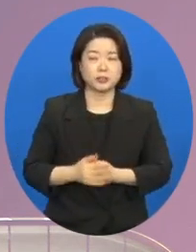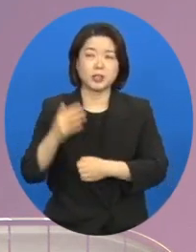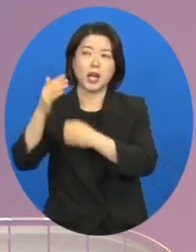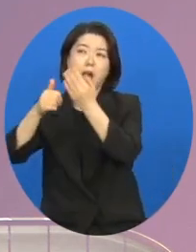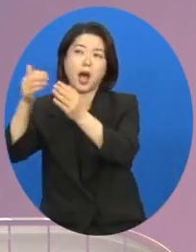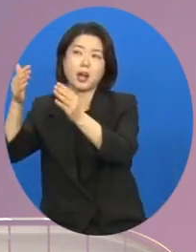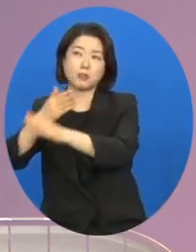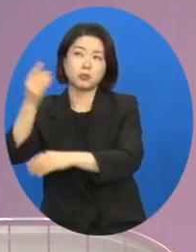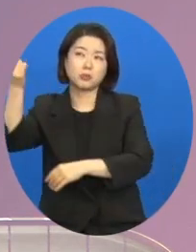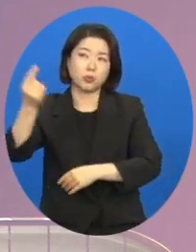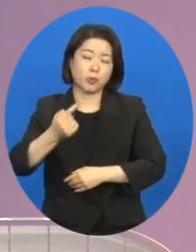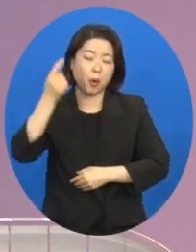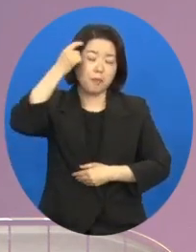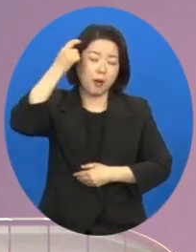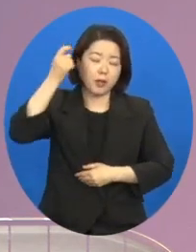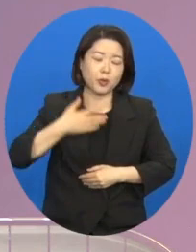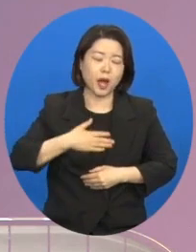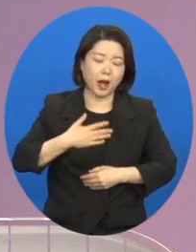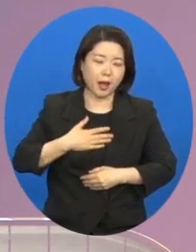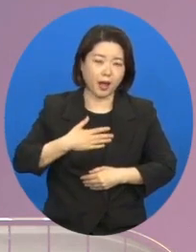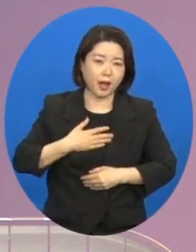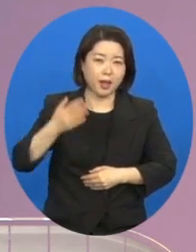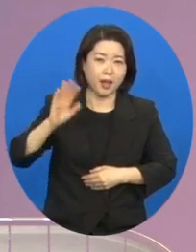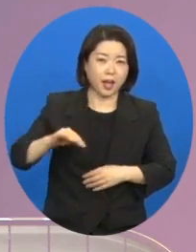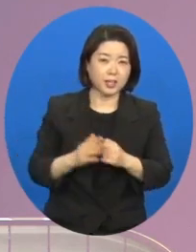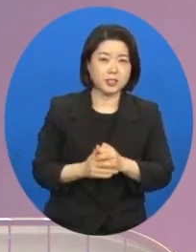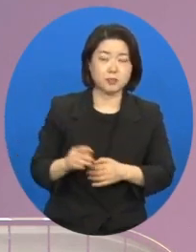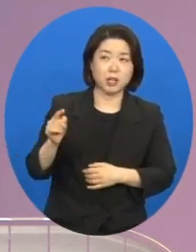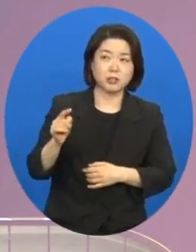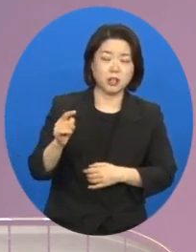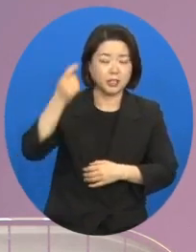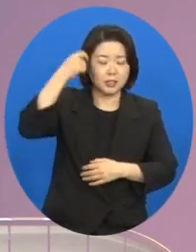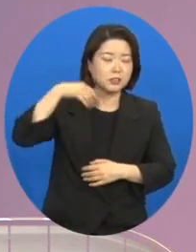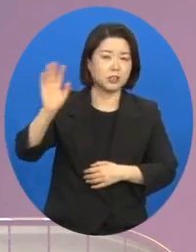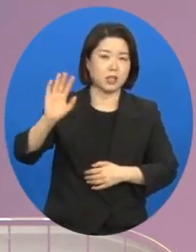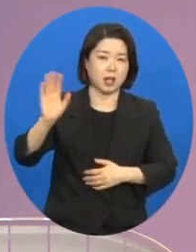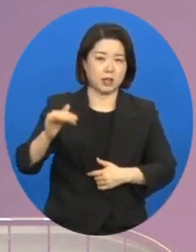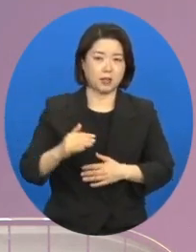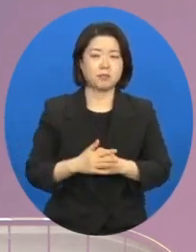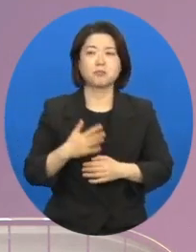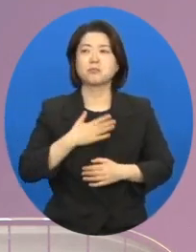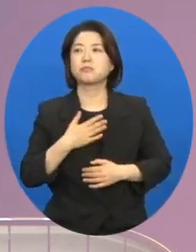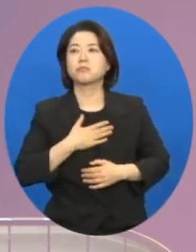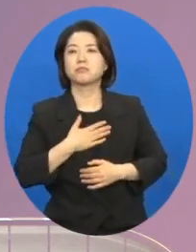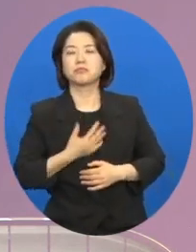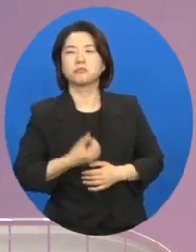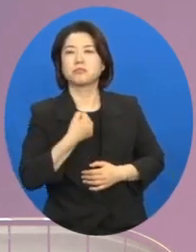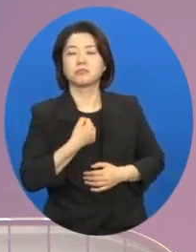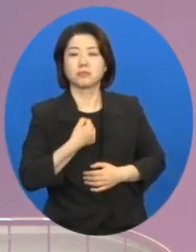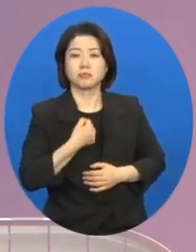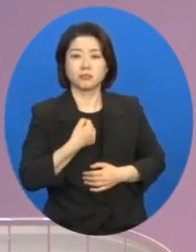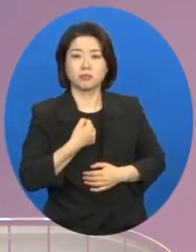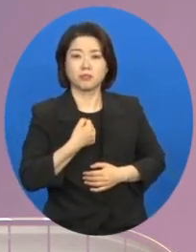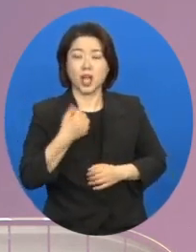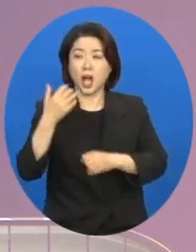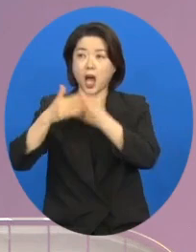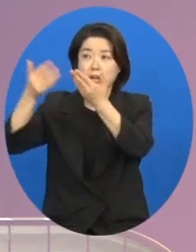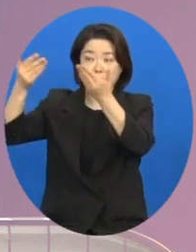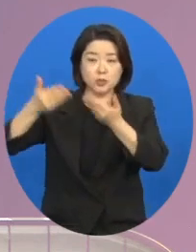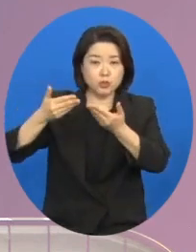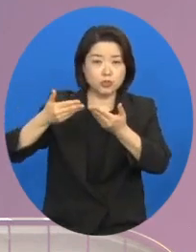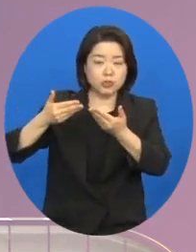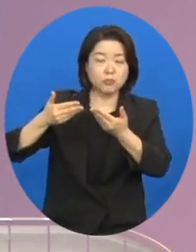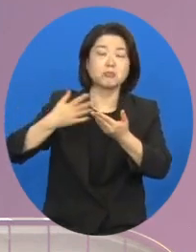것을 머리로는 아는데 나중에는 그 진짜 그렇게 느껴지지 않아요. 뭐라고 생각하냐면 이거 내 거야. 이거 내